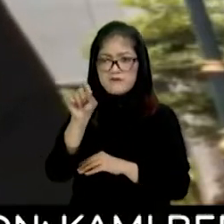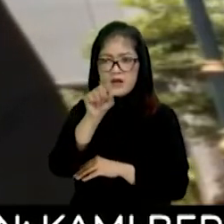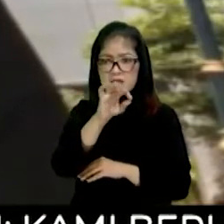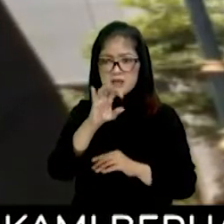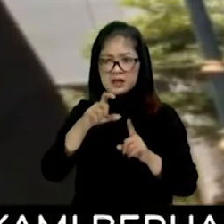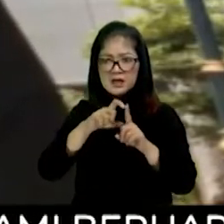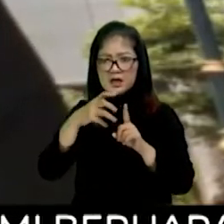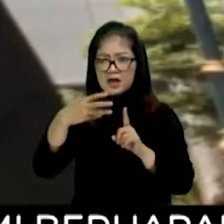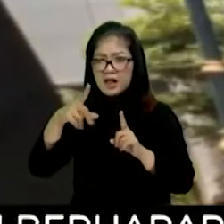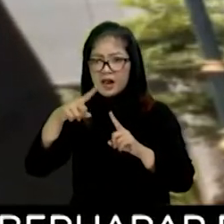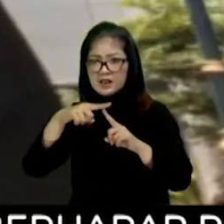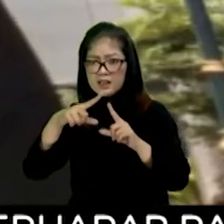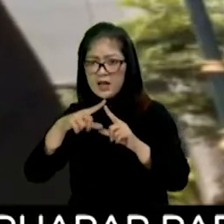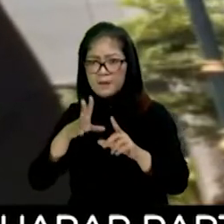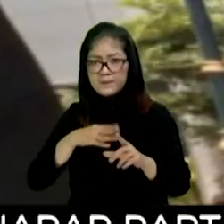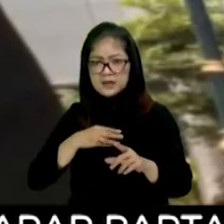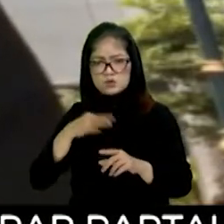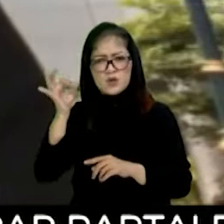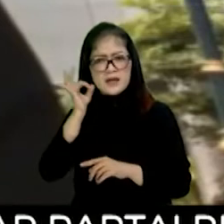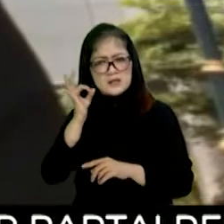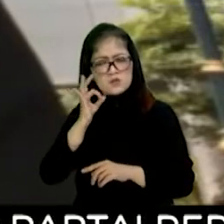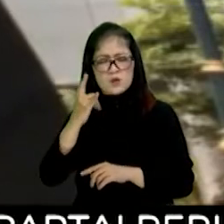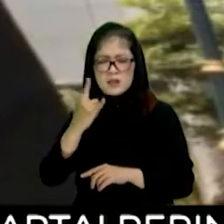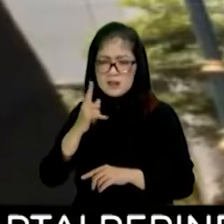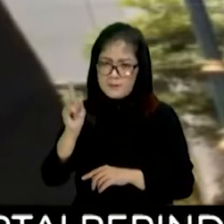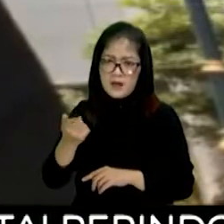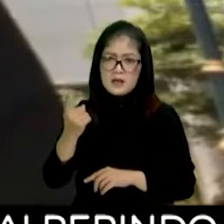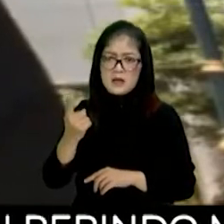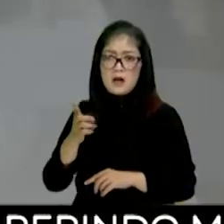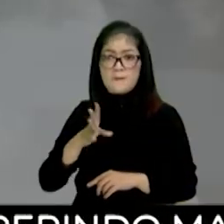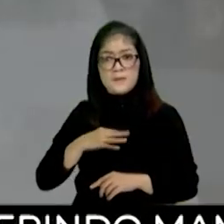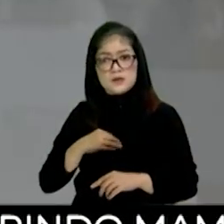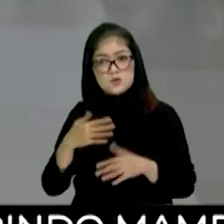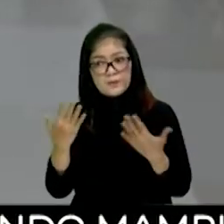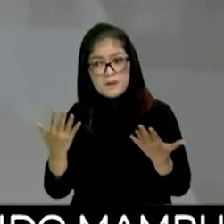resiko itu tetap ada, ya, yang artinya kita masyarakat harus tetap waspada.